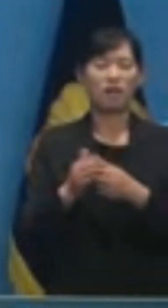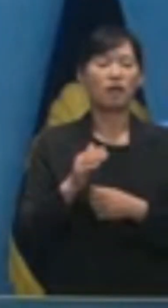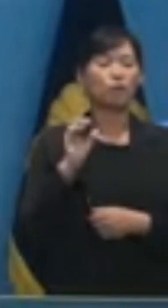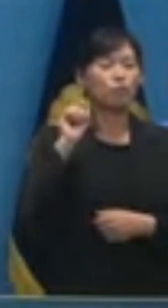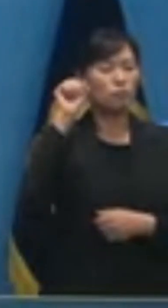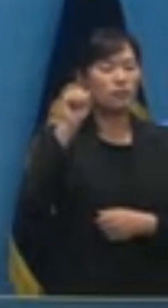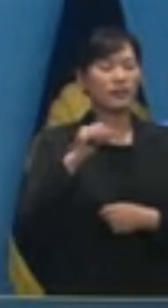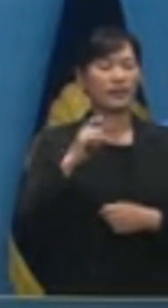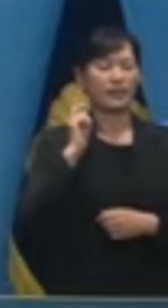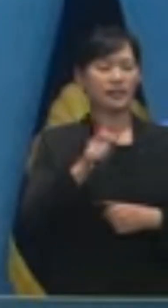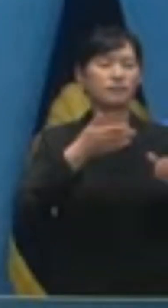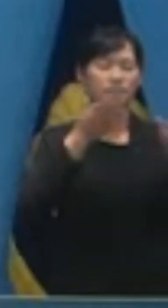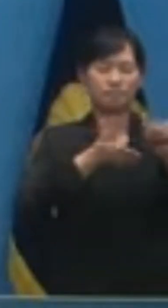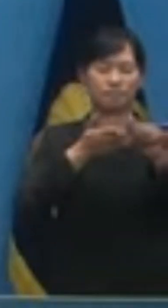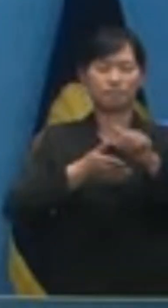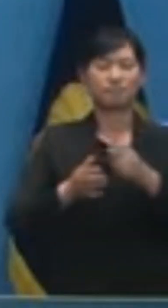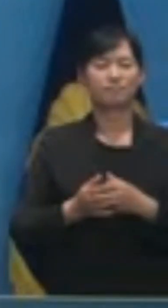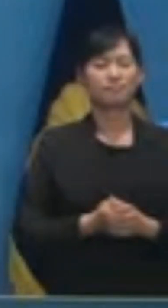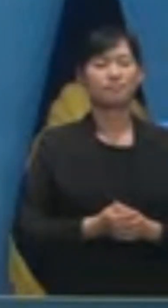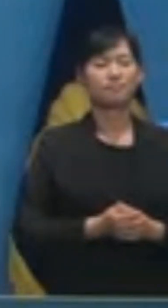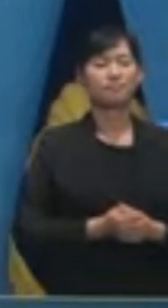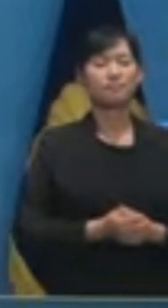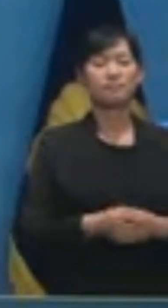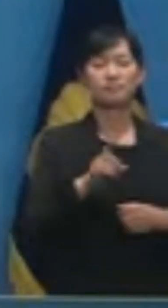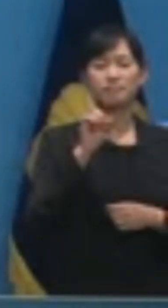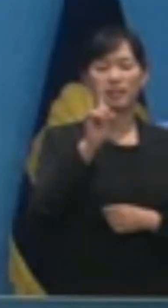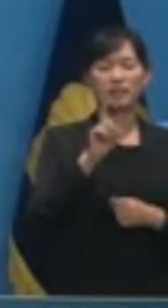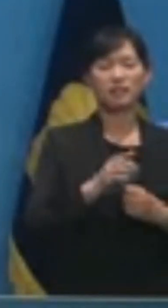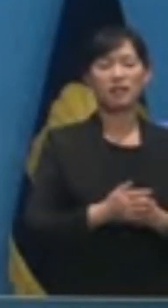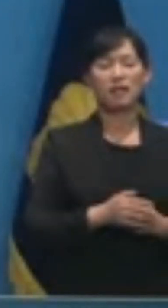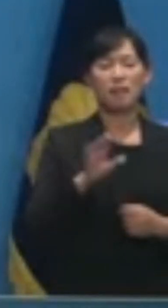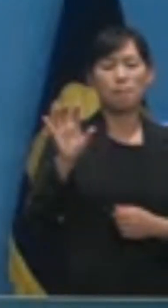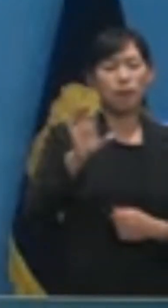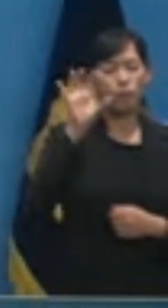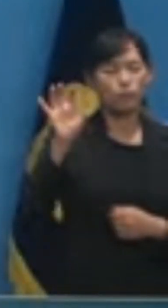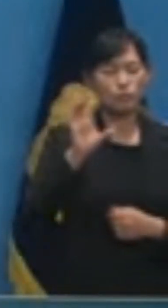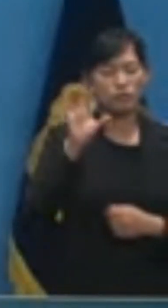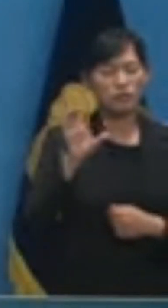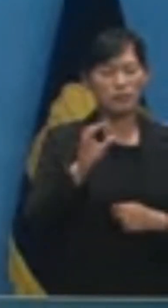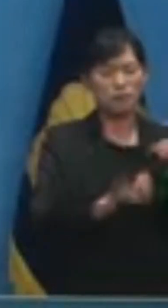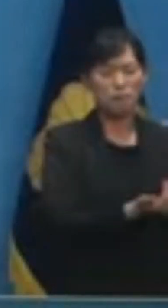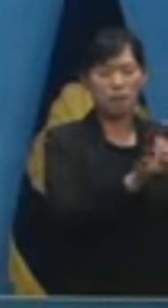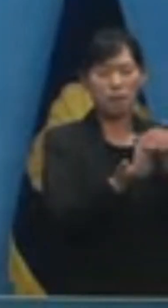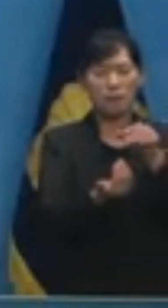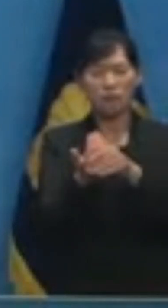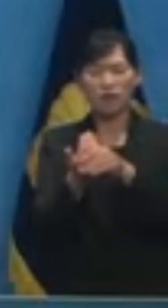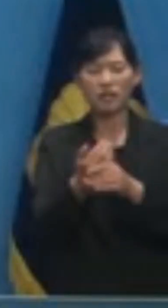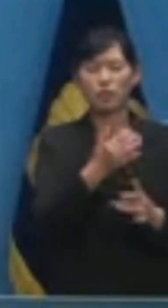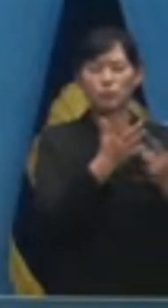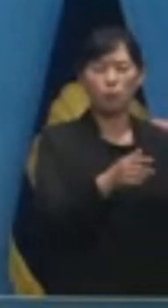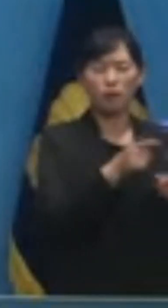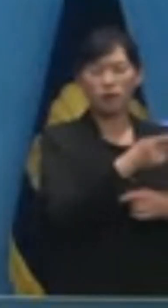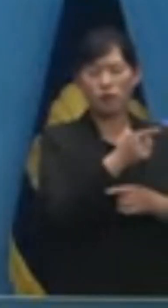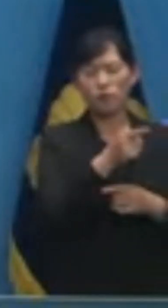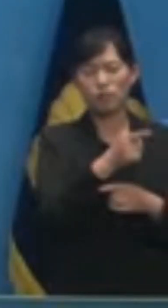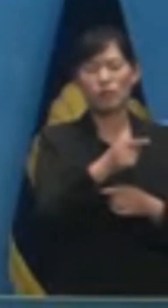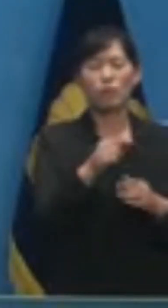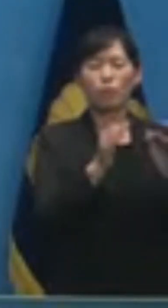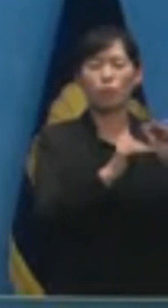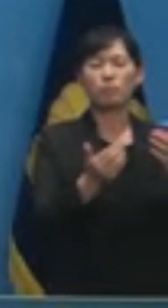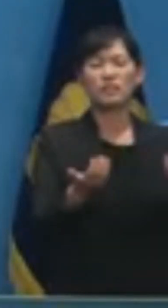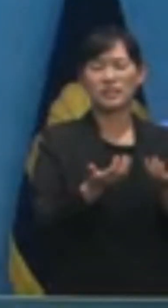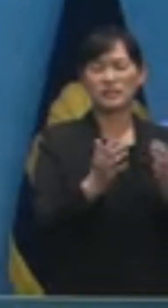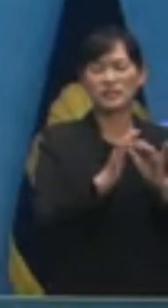같이 강력히 촉구한다. 하나, 반복적인 국가적 참사와 소방공무원의 순직을 방지하기